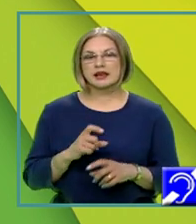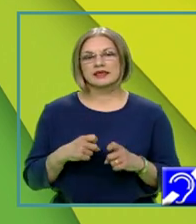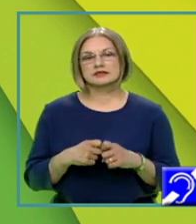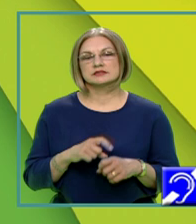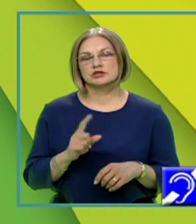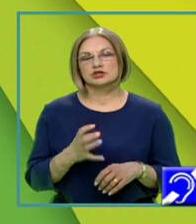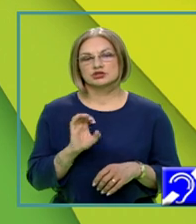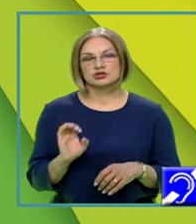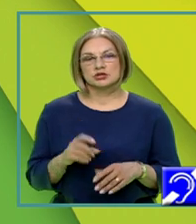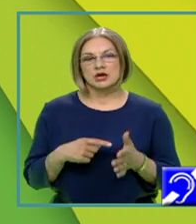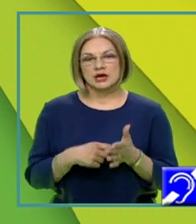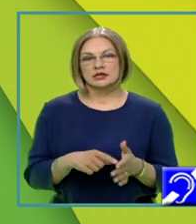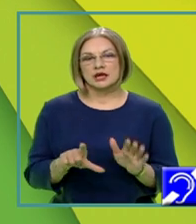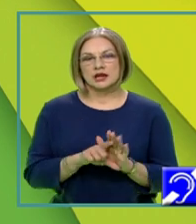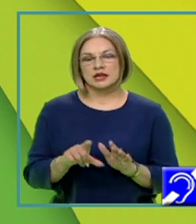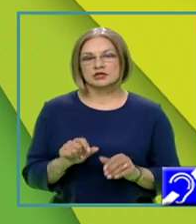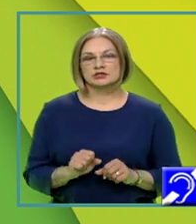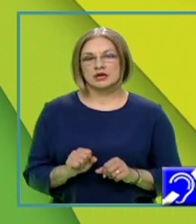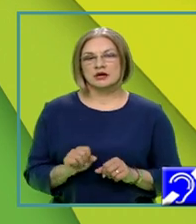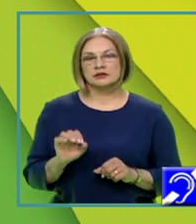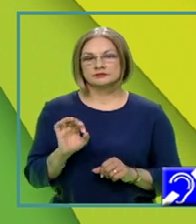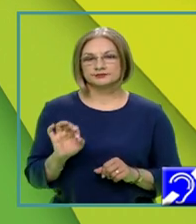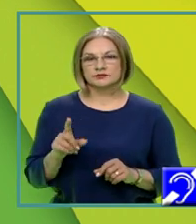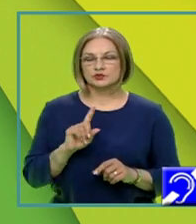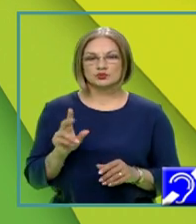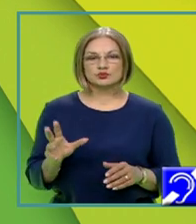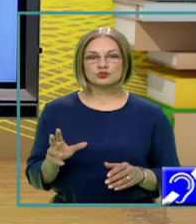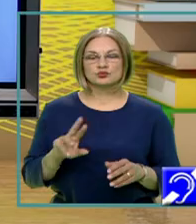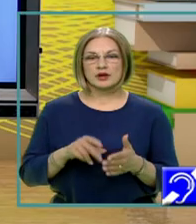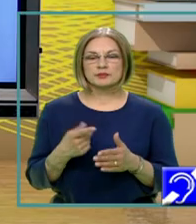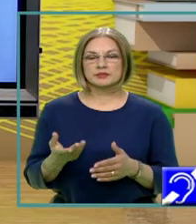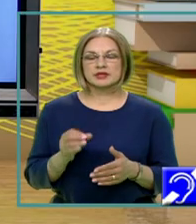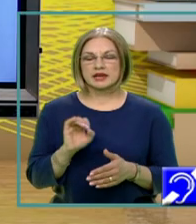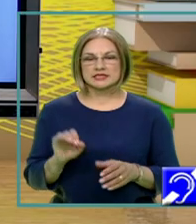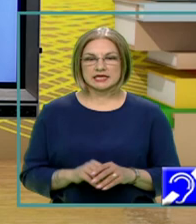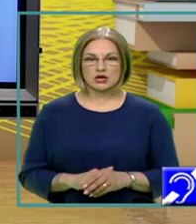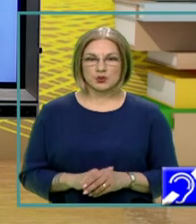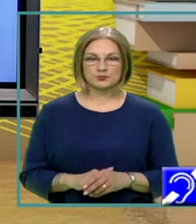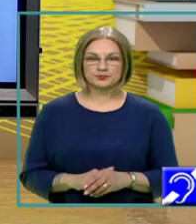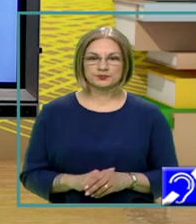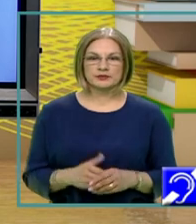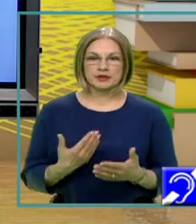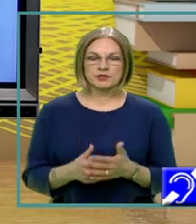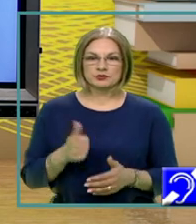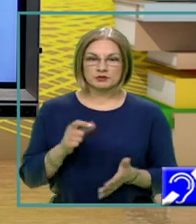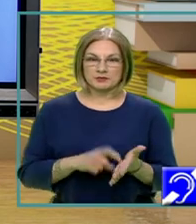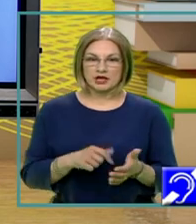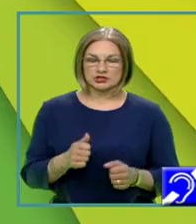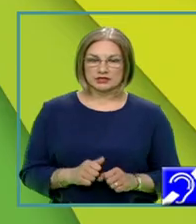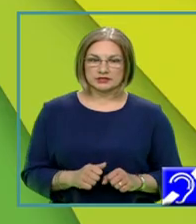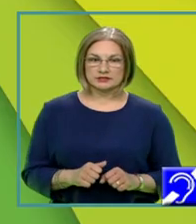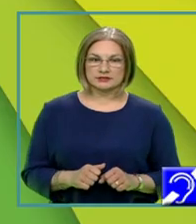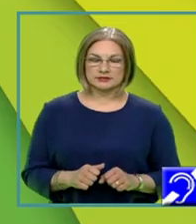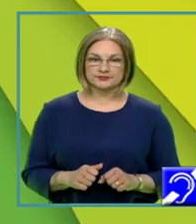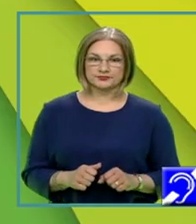punctul C Arătați că legea cerculeț nu admite element neutru pentru prima cerință a exercițiului nostru